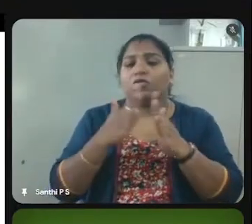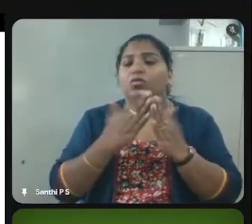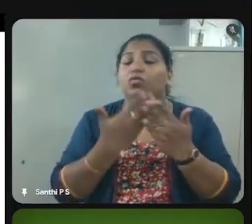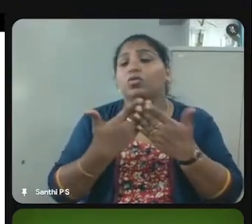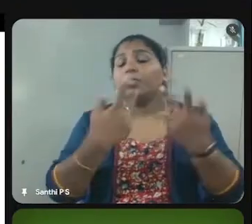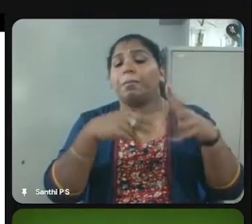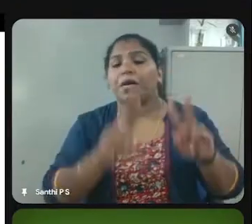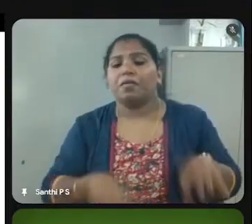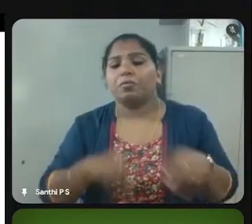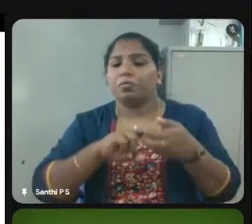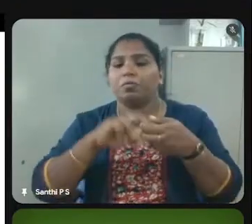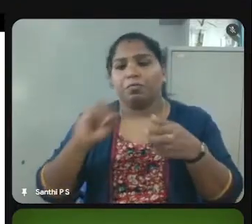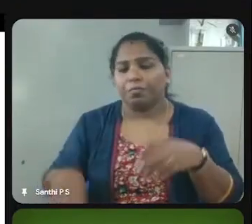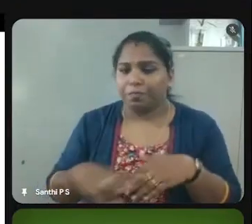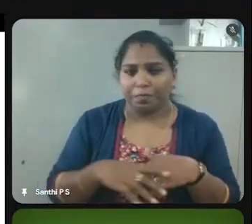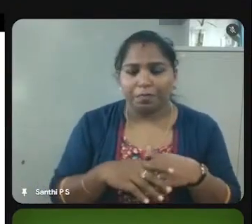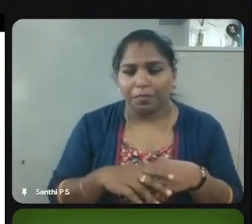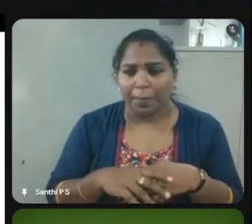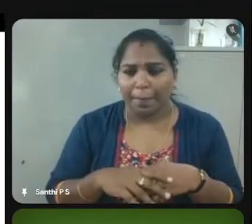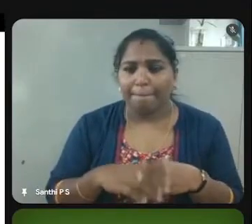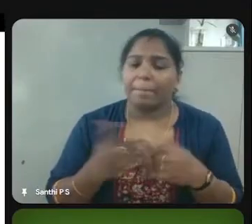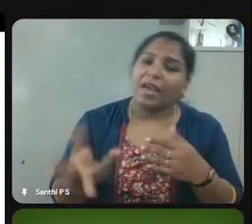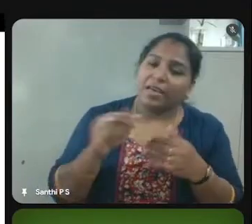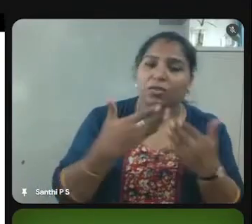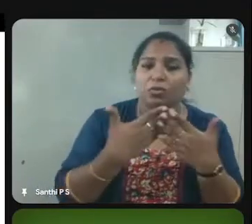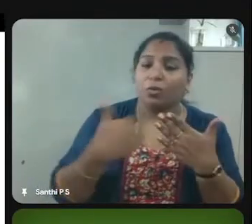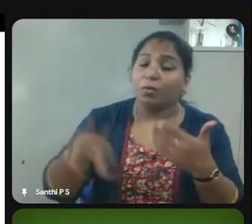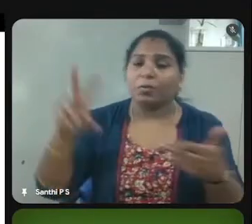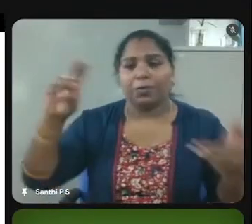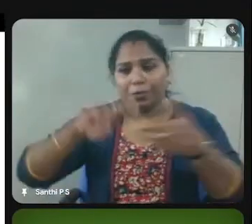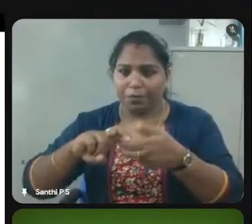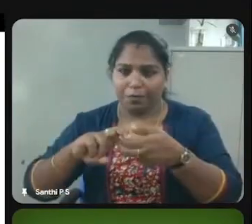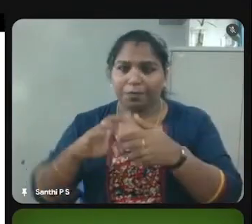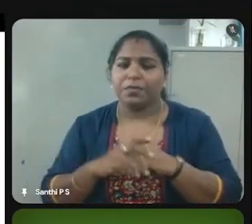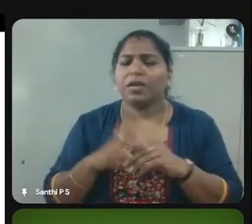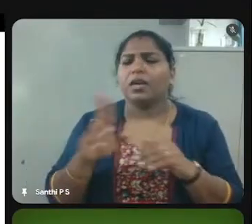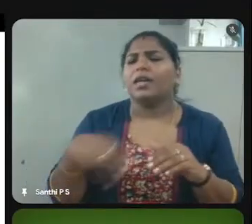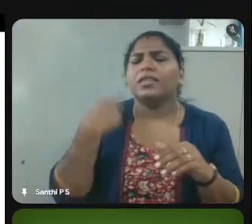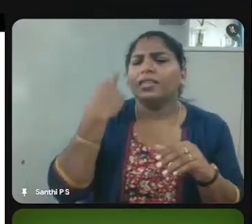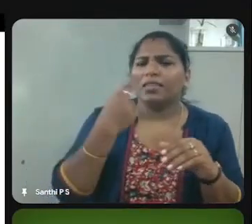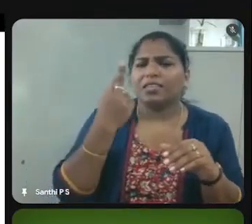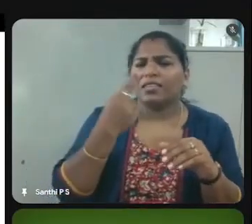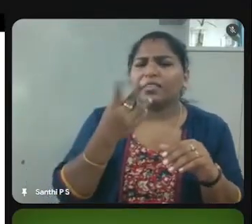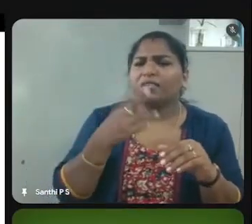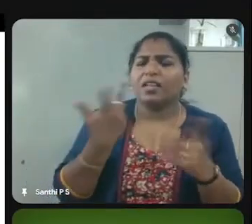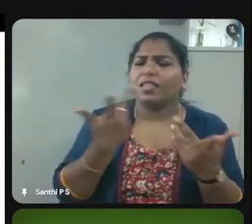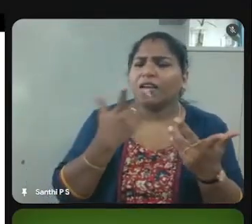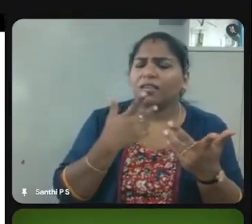കൊടുക്കും. പിന്നെ അതുപോലെ സ്കൂളിൽ പോകുമ്പോ ഇട്ട് കൊടുക്കും. എന്തുകൊണ്ടാണ് അതിന്റെ ബുദ്ധിമുട്ട് കാണിക്കുന്നതെന്ന്